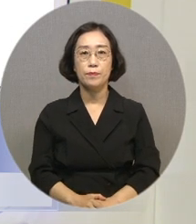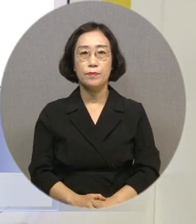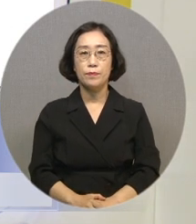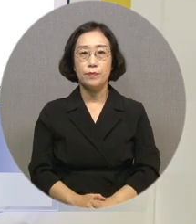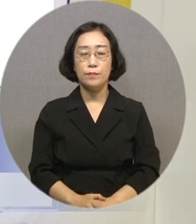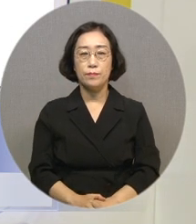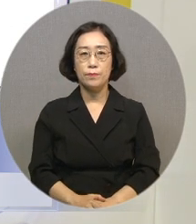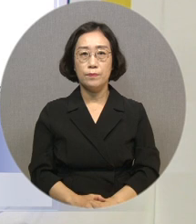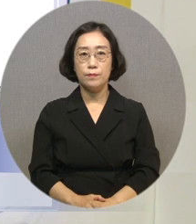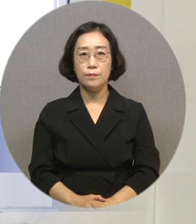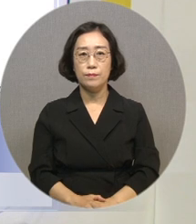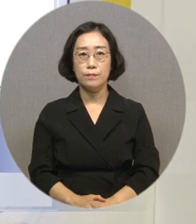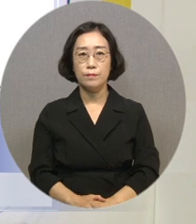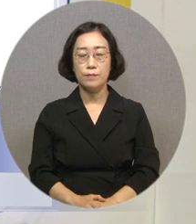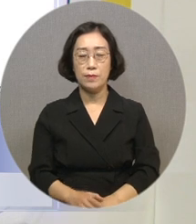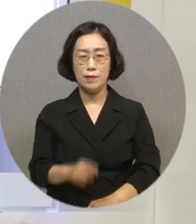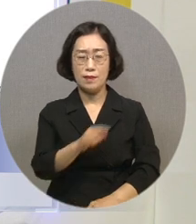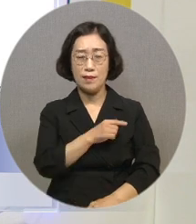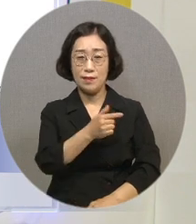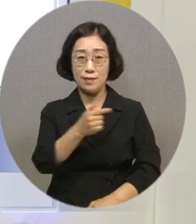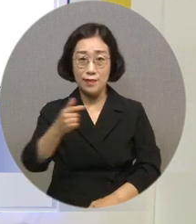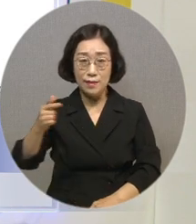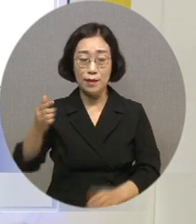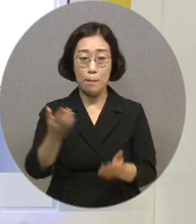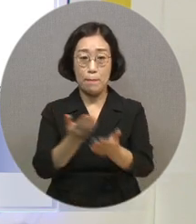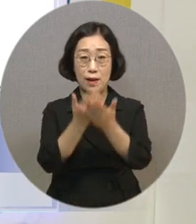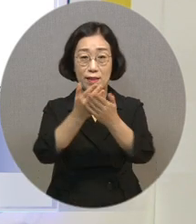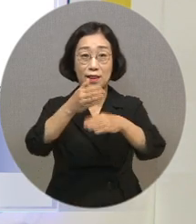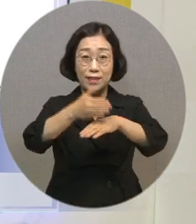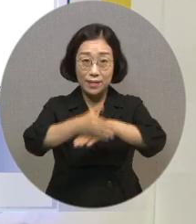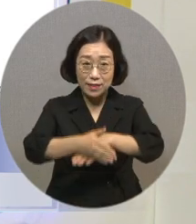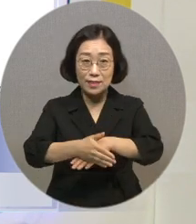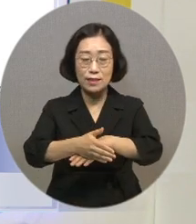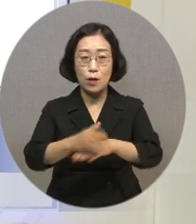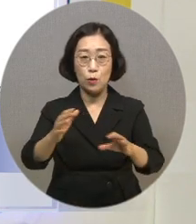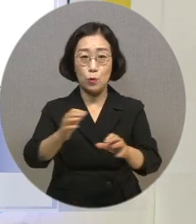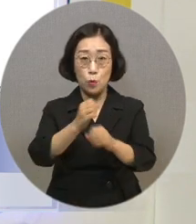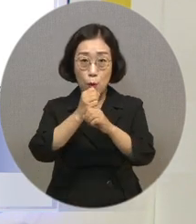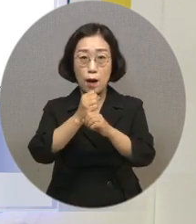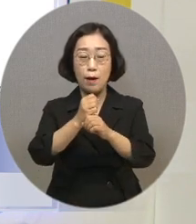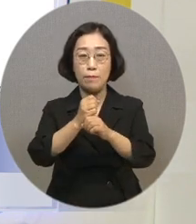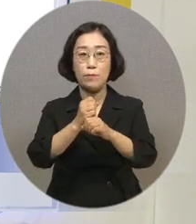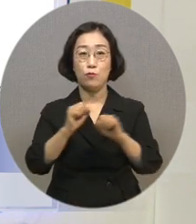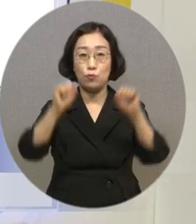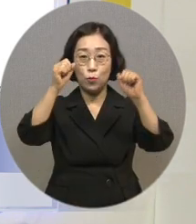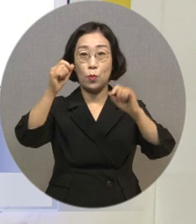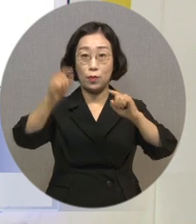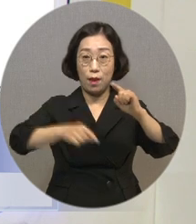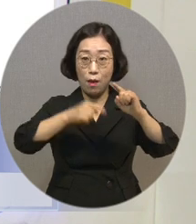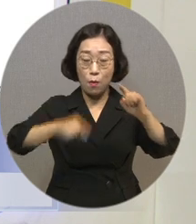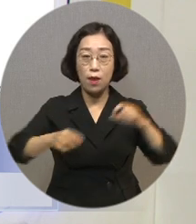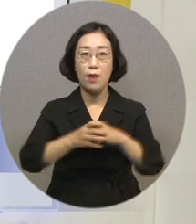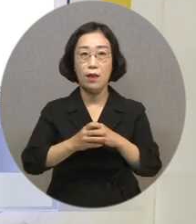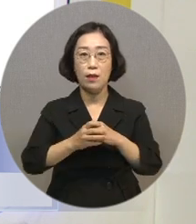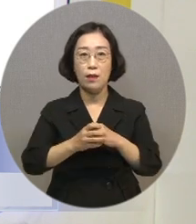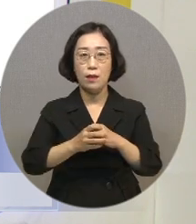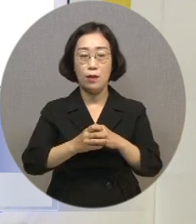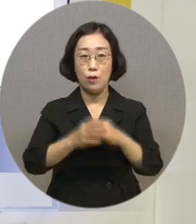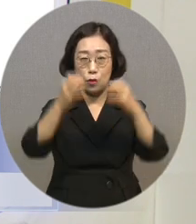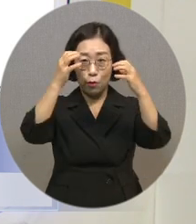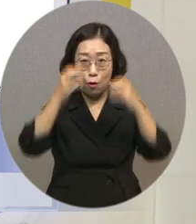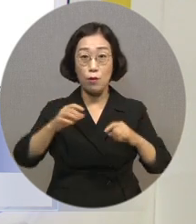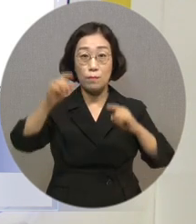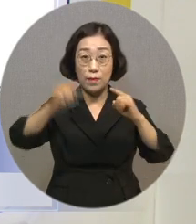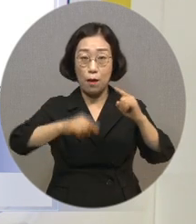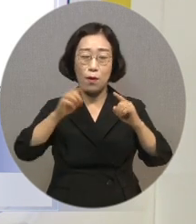뉴스입니다 국내대 규모의 발달 장애인 종합 스포츠 대회 제 17회 스페셜 올림픽 코리아 전국 하기 대회가